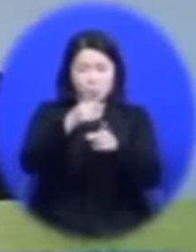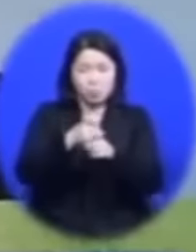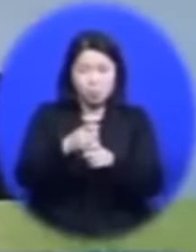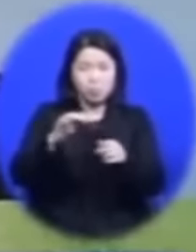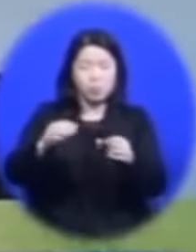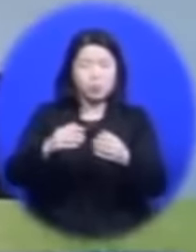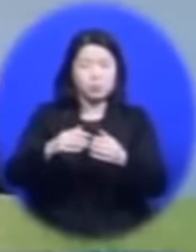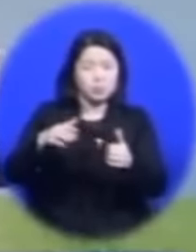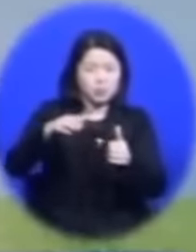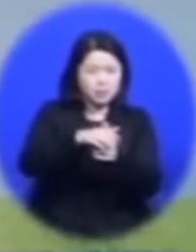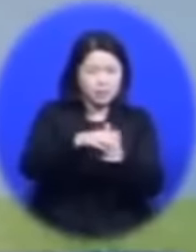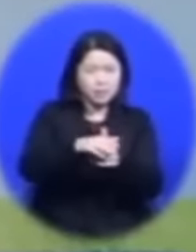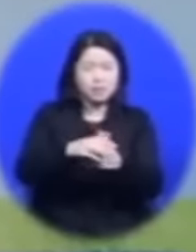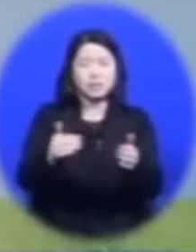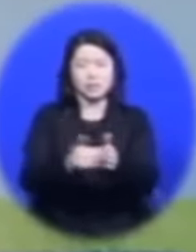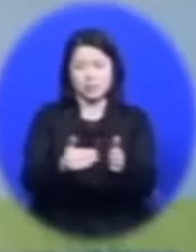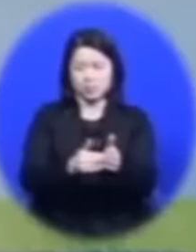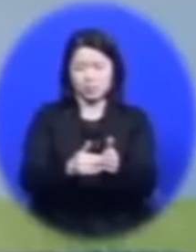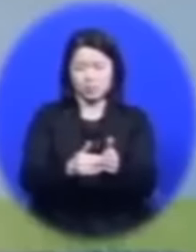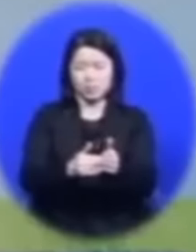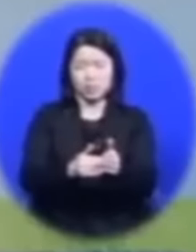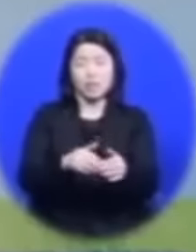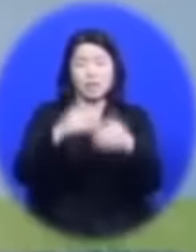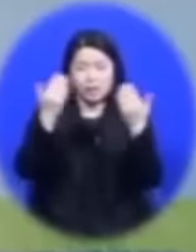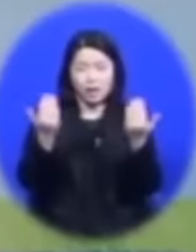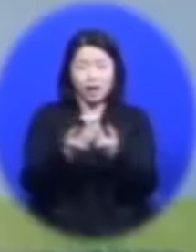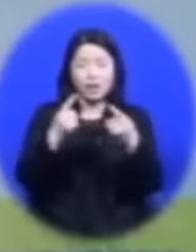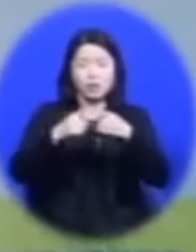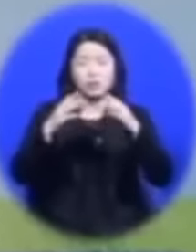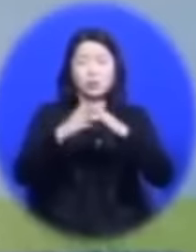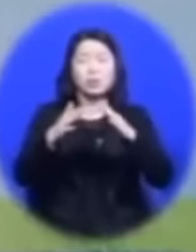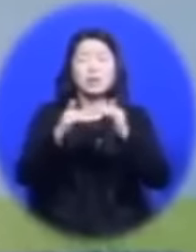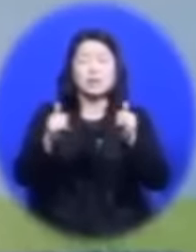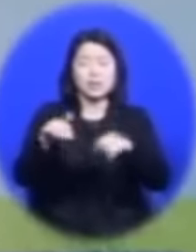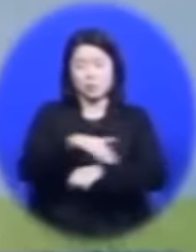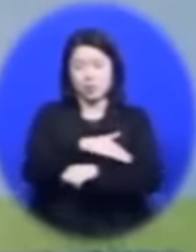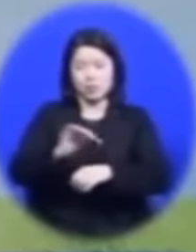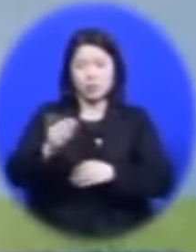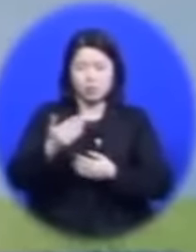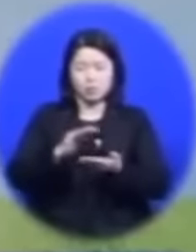끝났습니다. 그리고 그들이 다 교인이 됐어요.